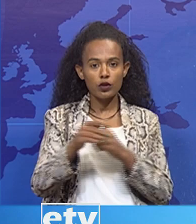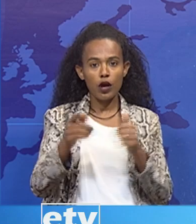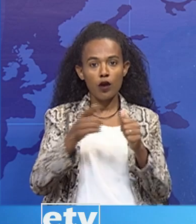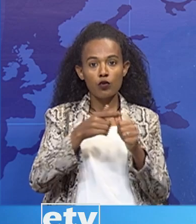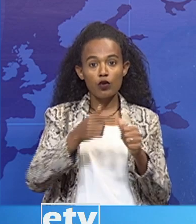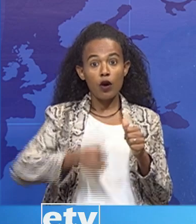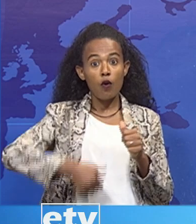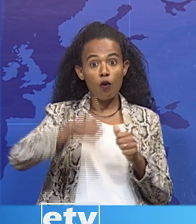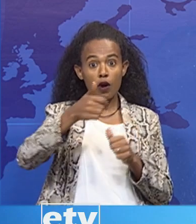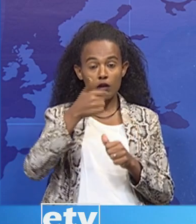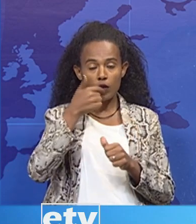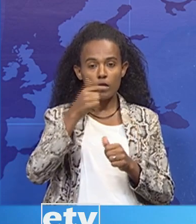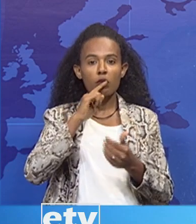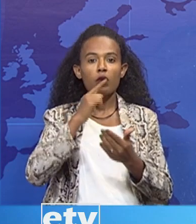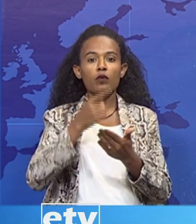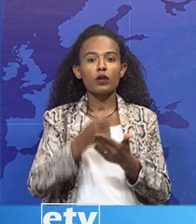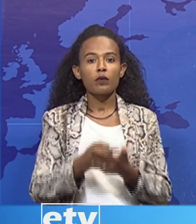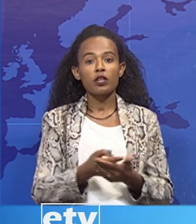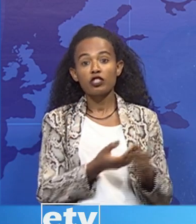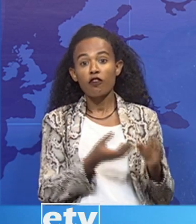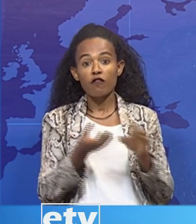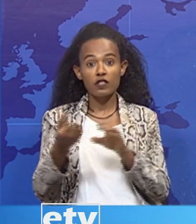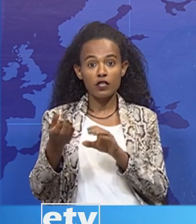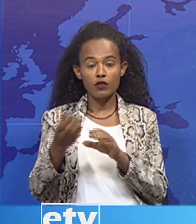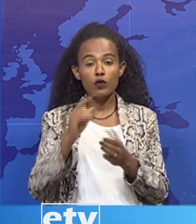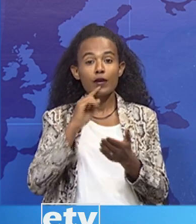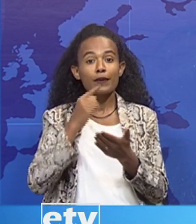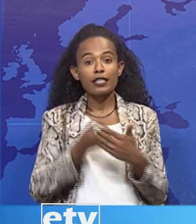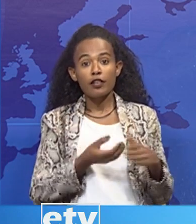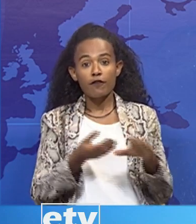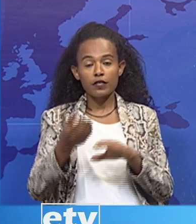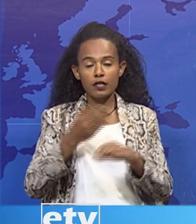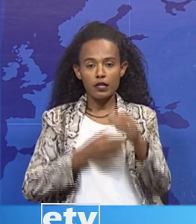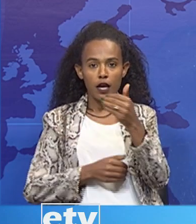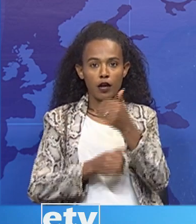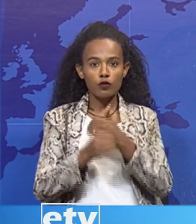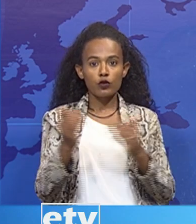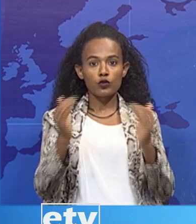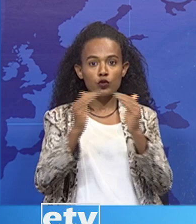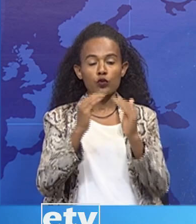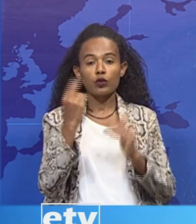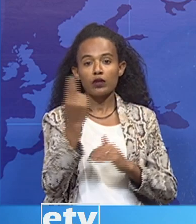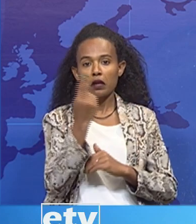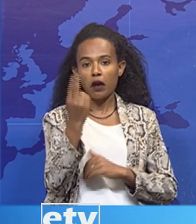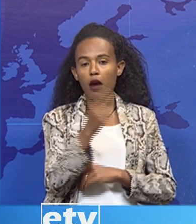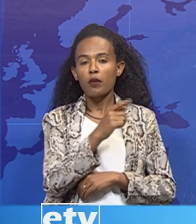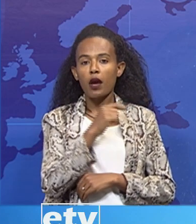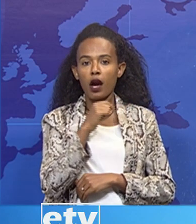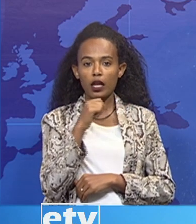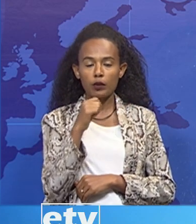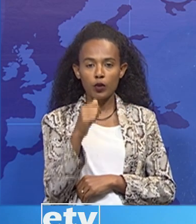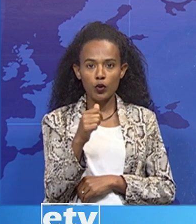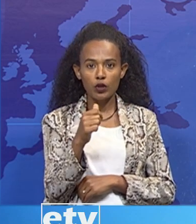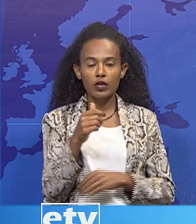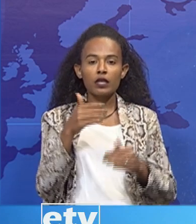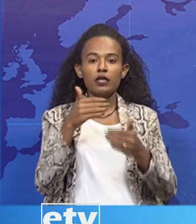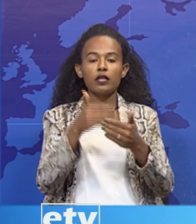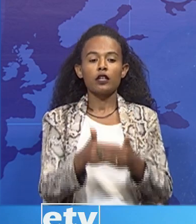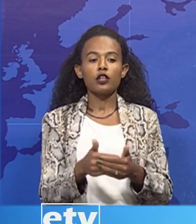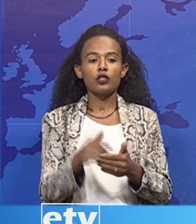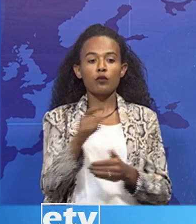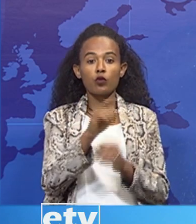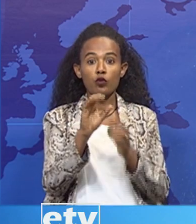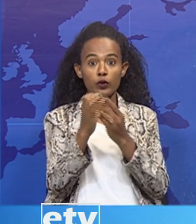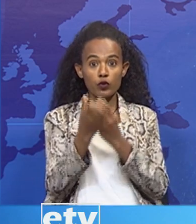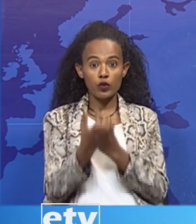የሚባለው የመረጃ ፍሰት ነው። የመረጃ ፍሰት ለአካል ጉዳተኞች እኩል ተጠቃሚ አለመሆን እንዲሁም ደግሞ ተደራሽ የሚሆኑበት